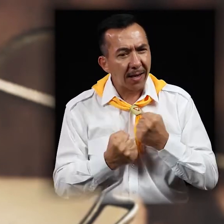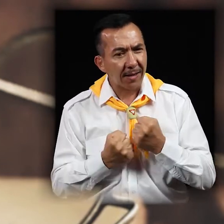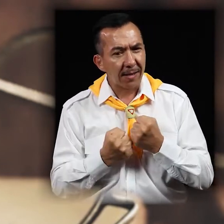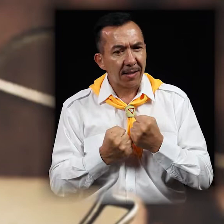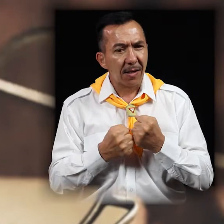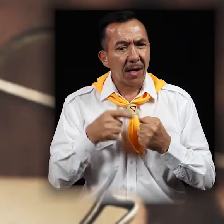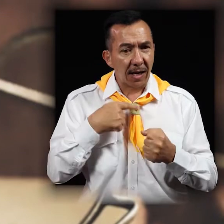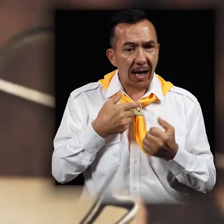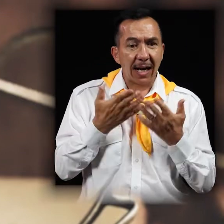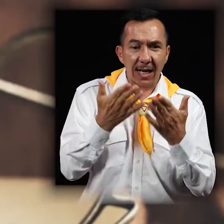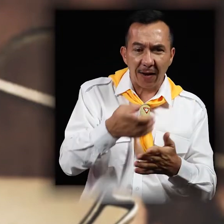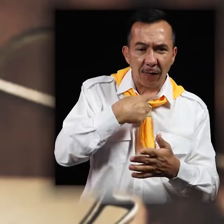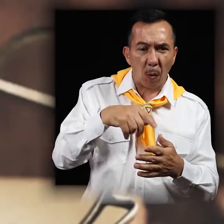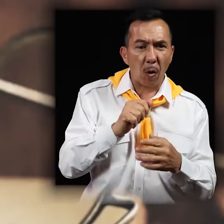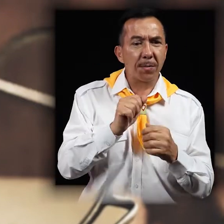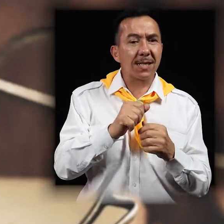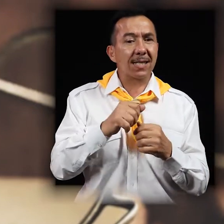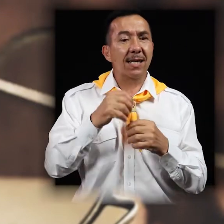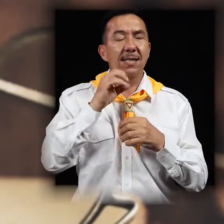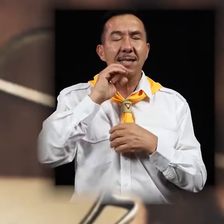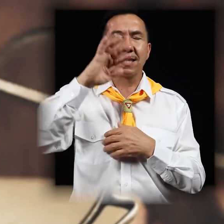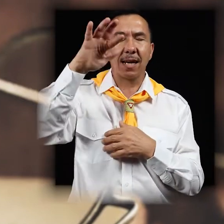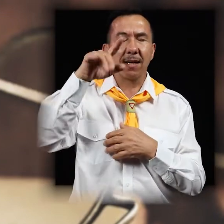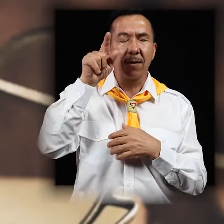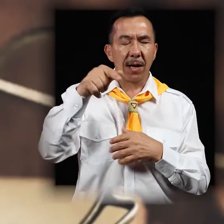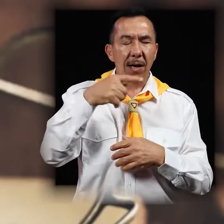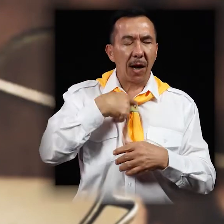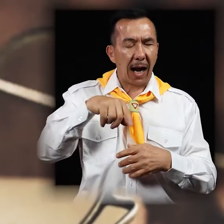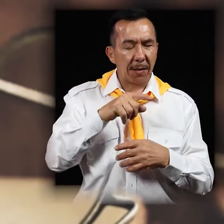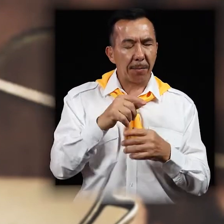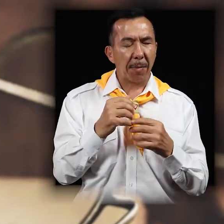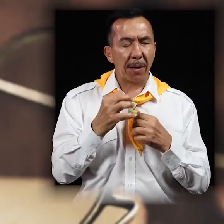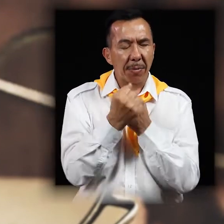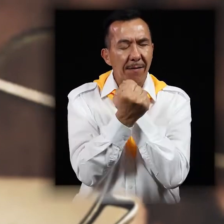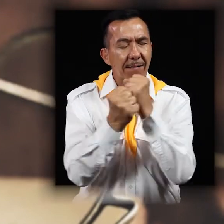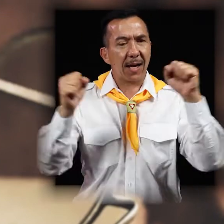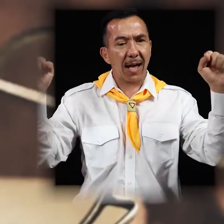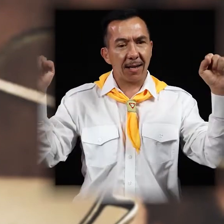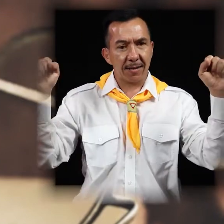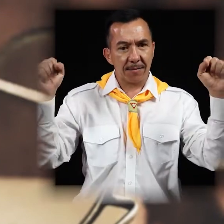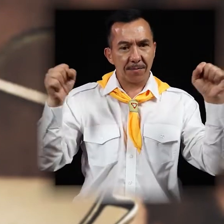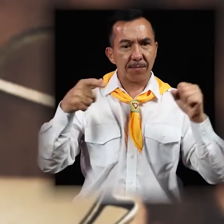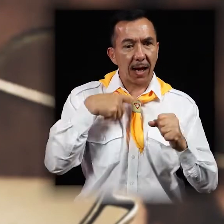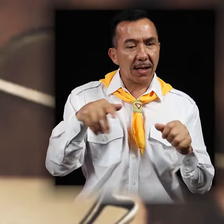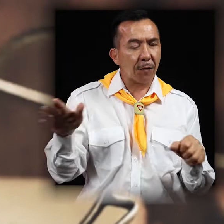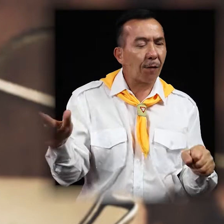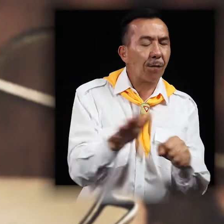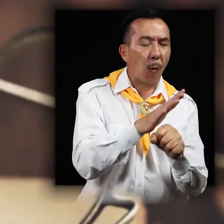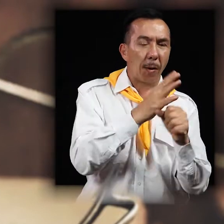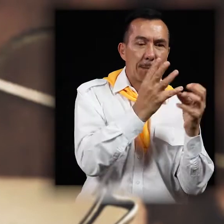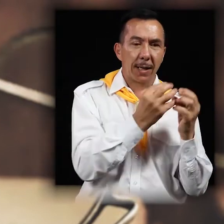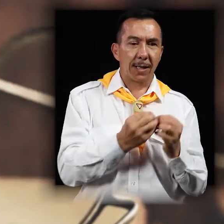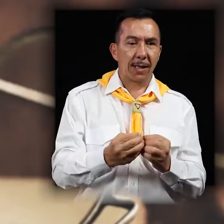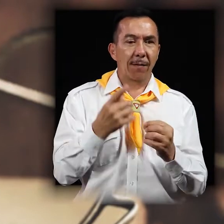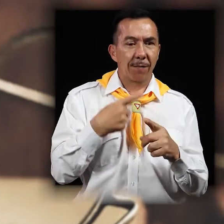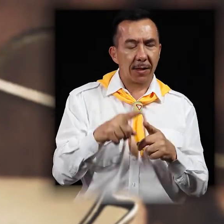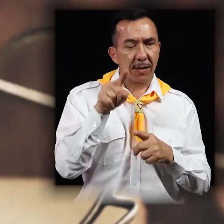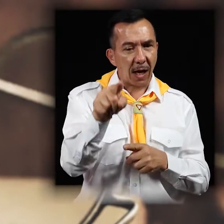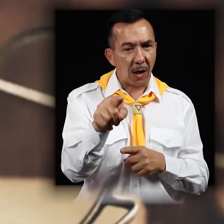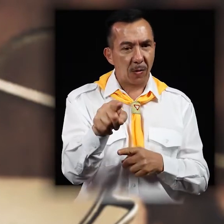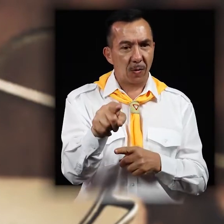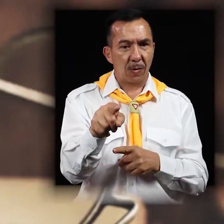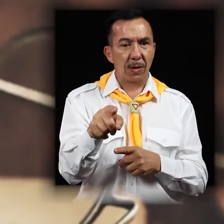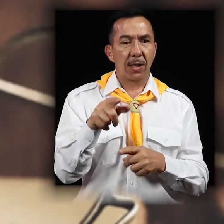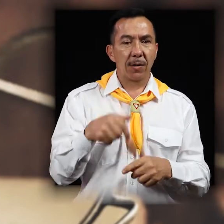syn, daar waar hy my bevry. Dit is volbring, sê Joshua en buig sy